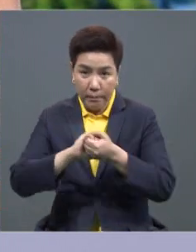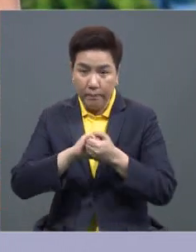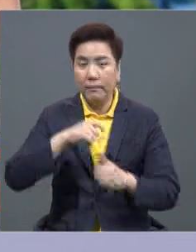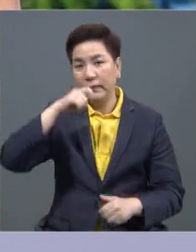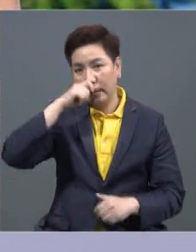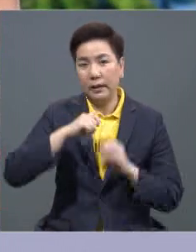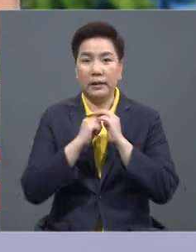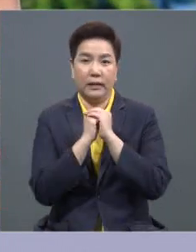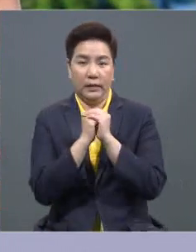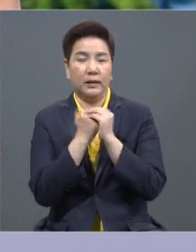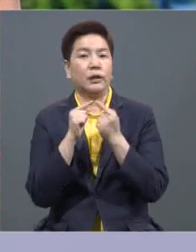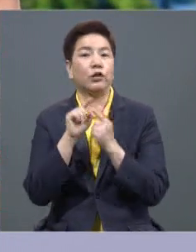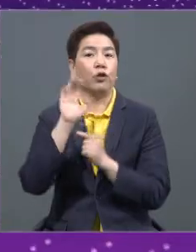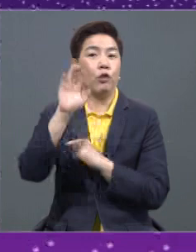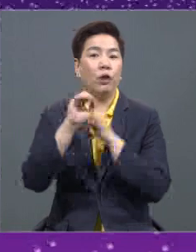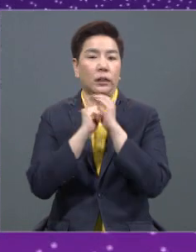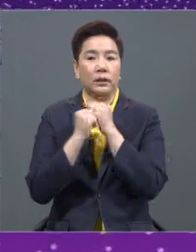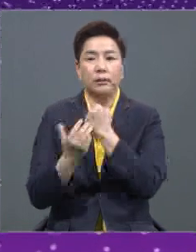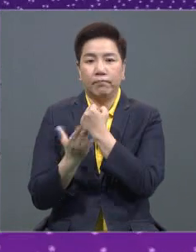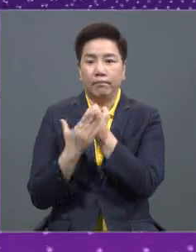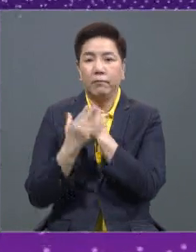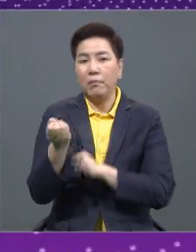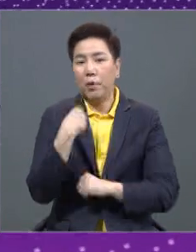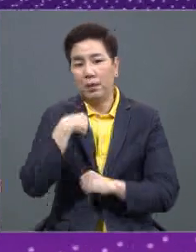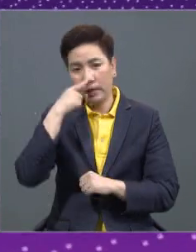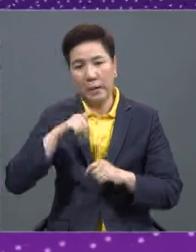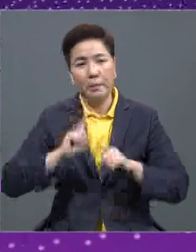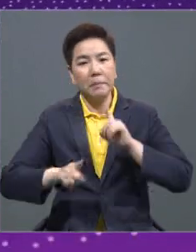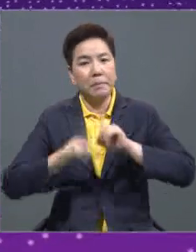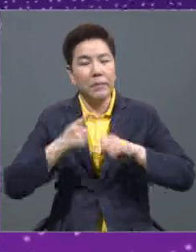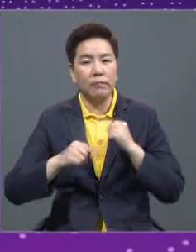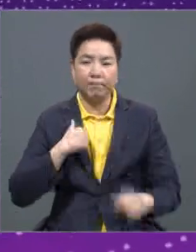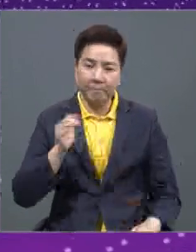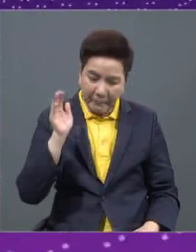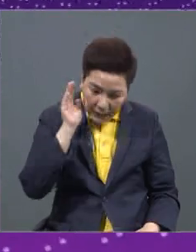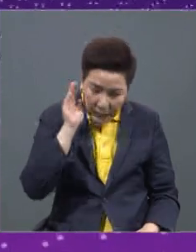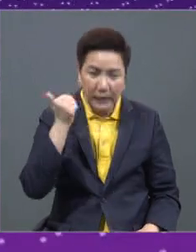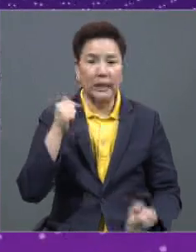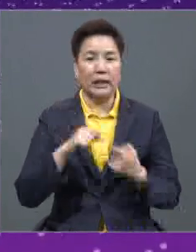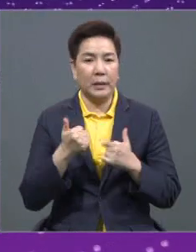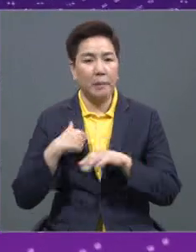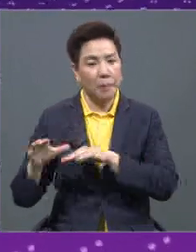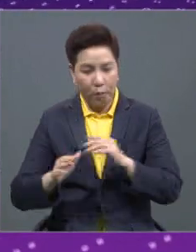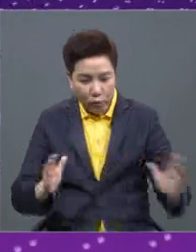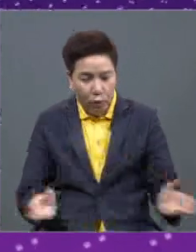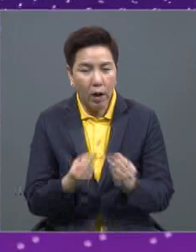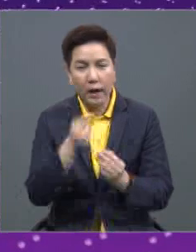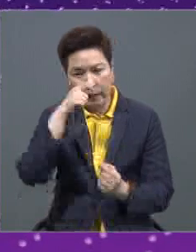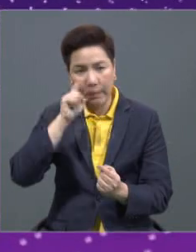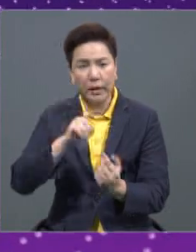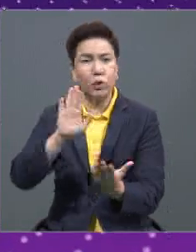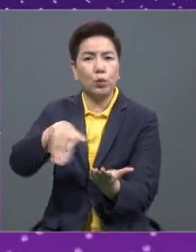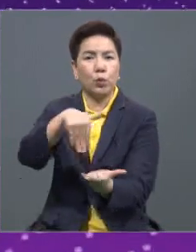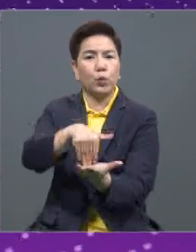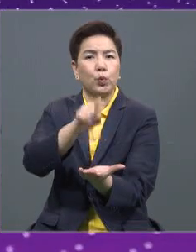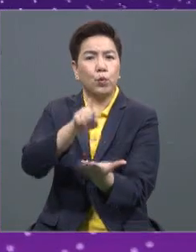ประเทศค่ะทางฝั่งจีนก็ระบุนะว่าประเทศไทยเป็นเพื่อนที่ไว้ใจได้พร้อมสนับสนุนให้ไทยเป็นศูนย์กลางในด้าน